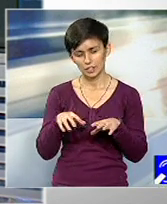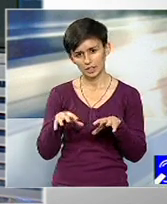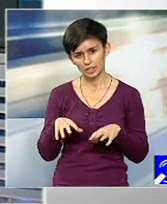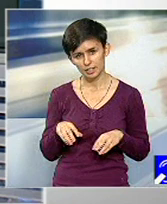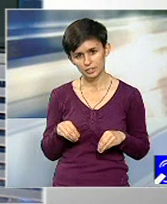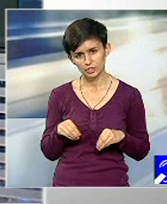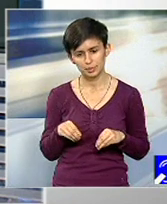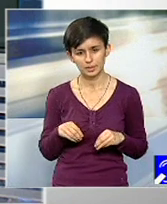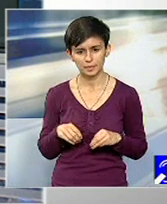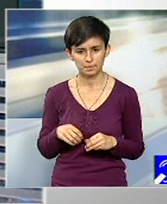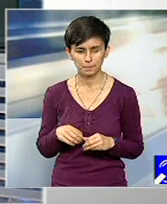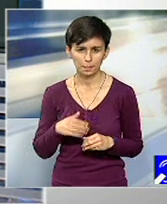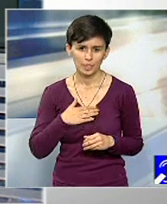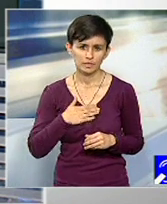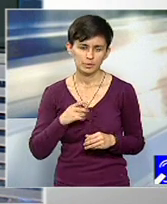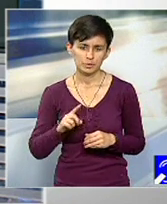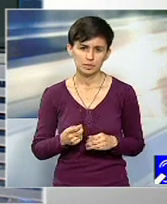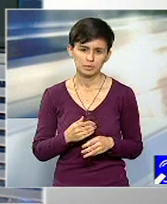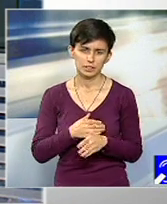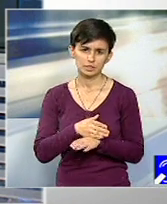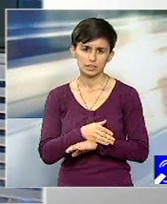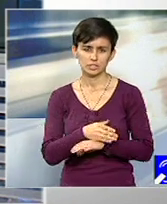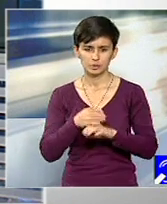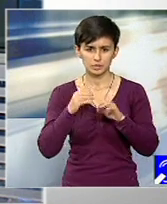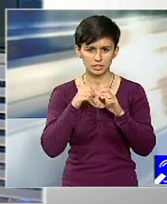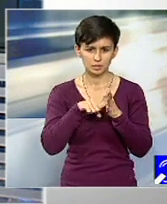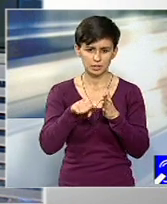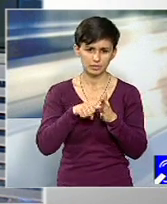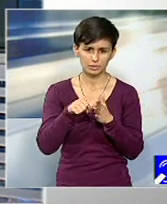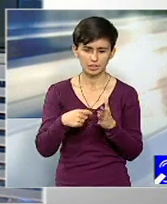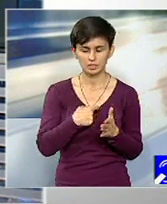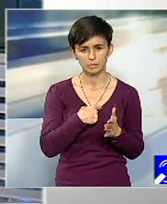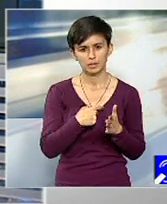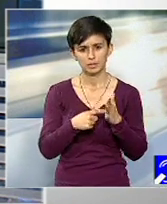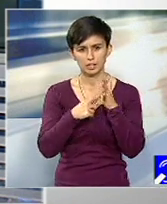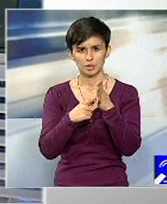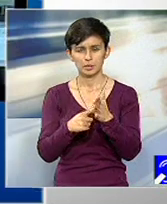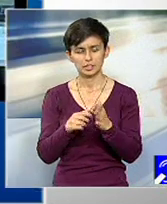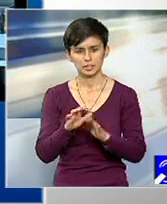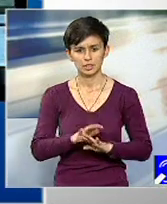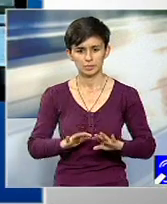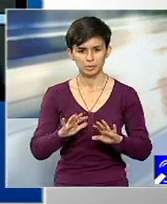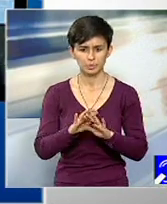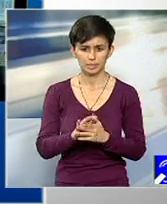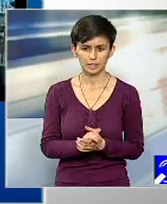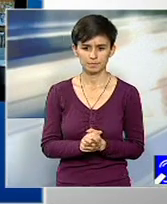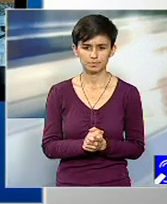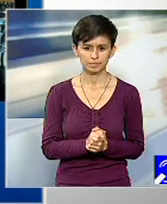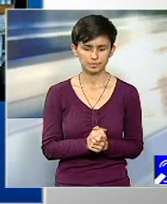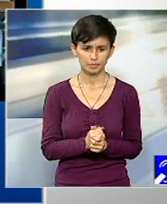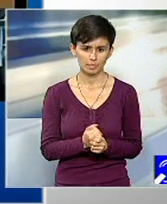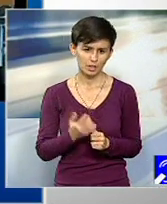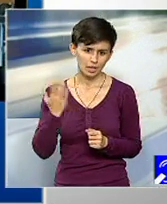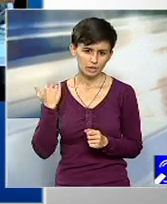să ne dea posibilitatea să accesibilizăm filmul, ca după aceea să-l putem proiecta public. Am înțeles că au fost deja confirmate datele